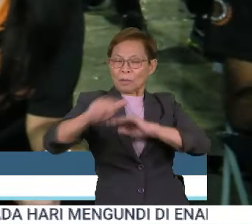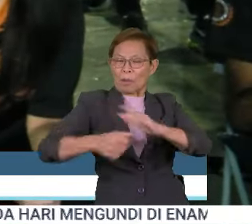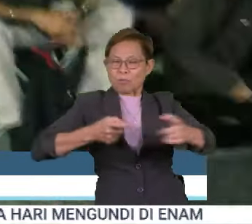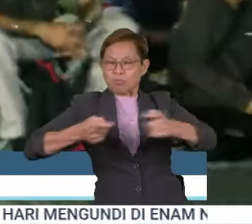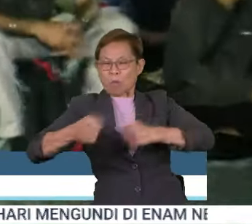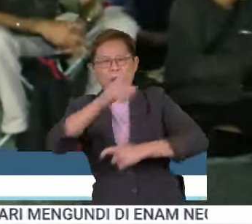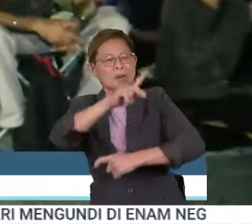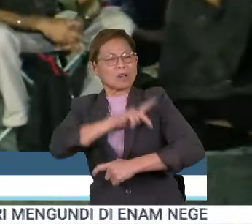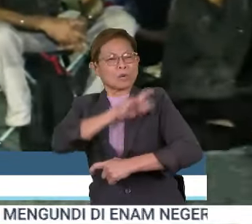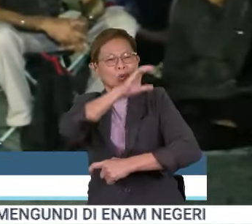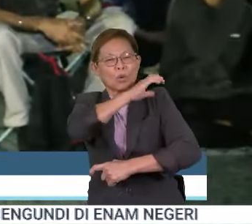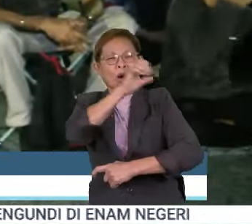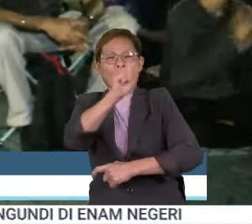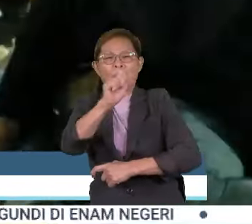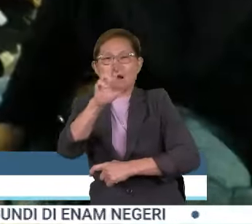bawah kendalian